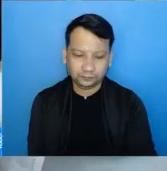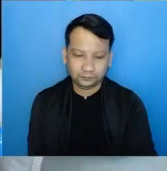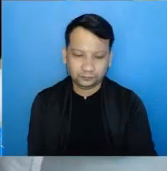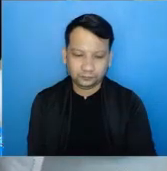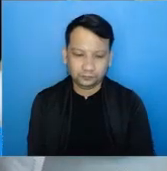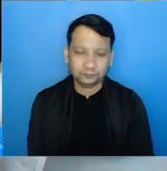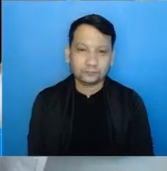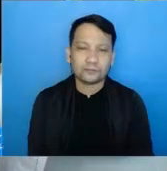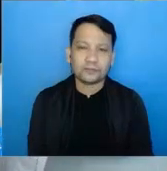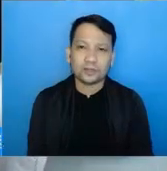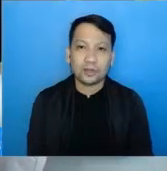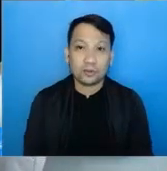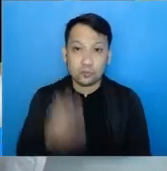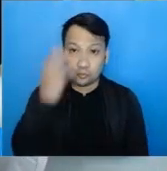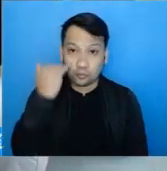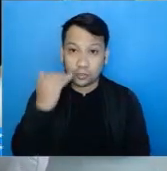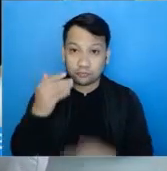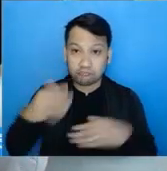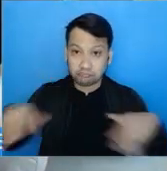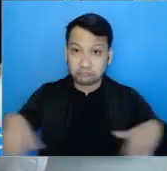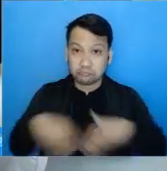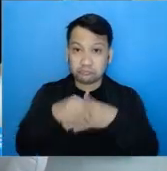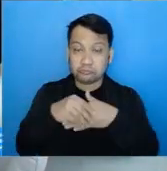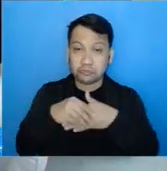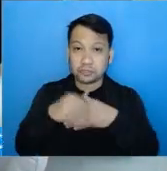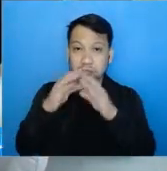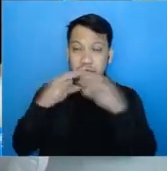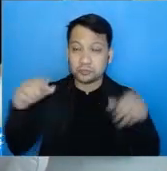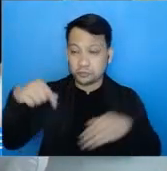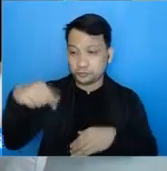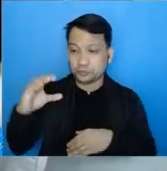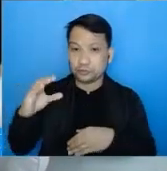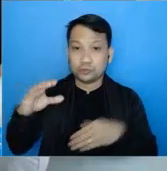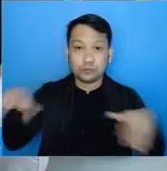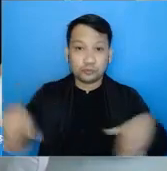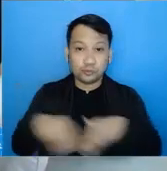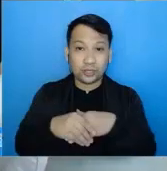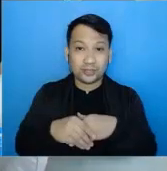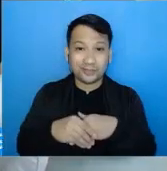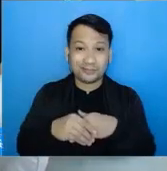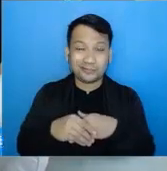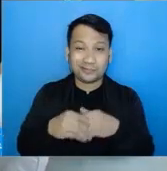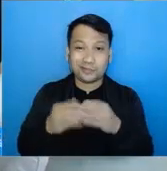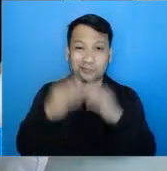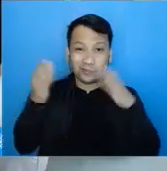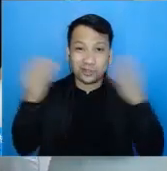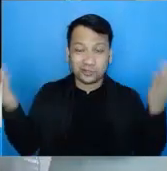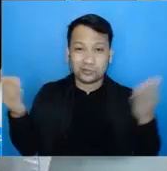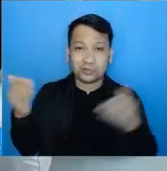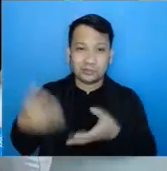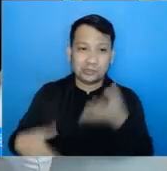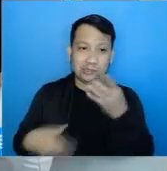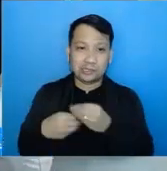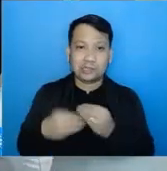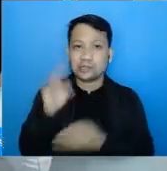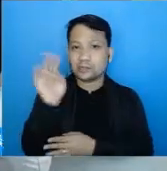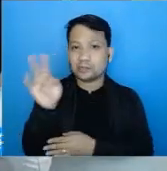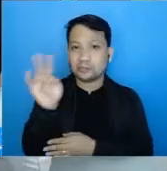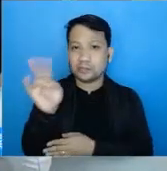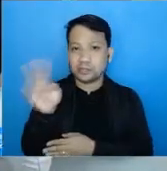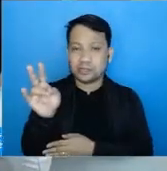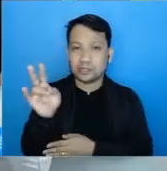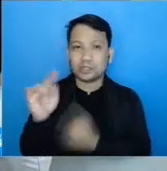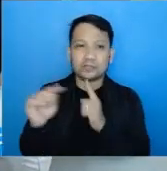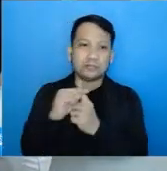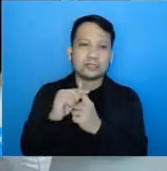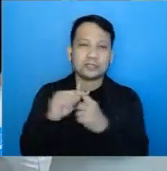Nang dahil sa wedding reception sa isang bahay sa Quezon City, nadagdagan agad ng higit 70 ang nag-positive sa COVID-19 sa lungsod. Paliwanag